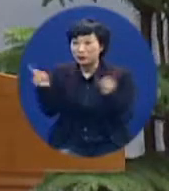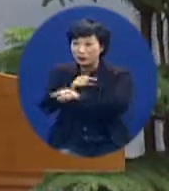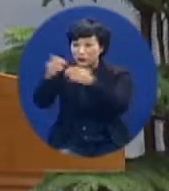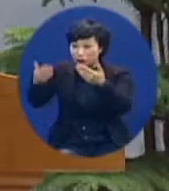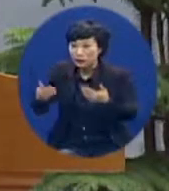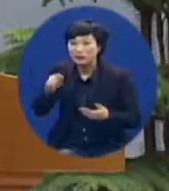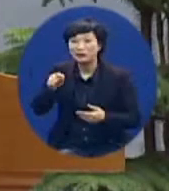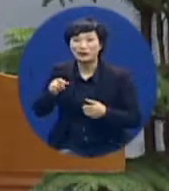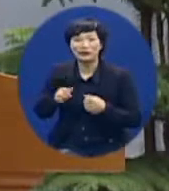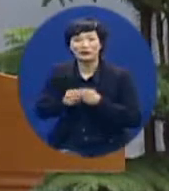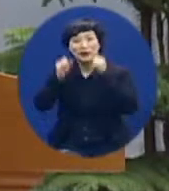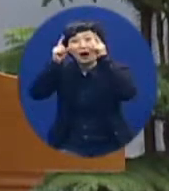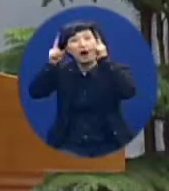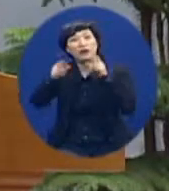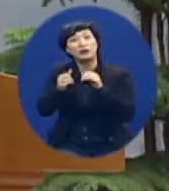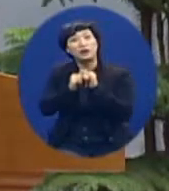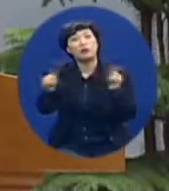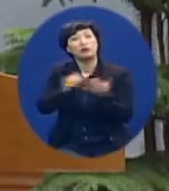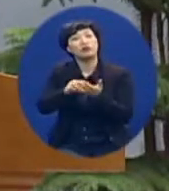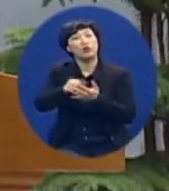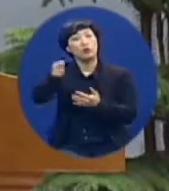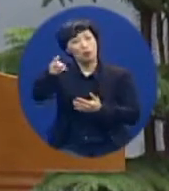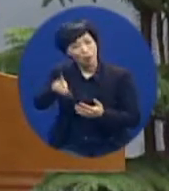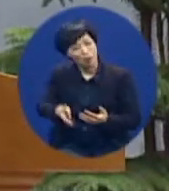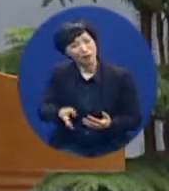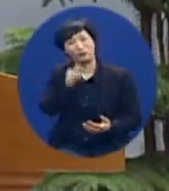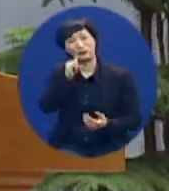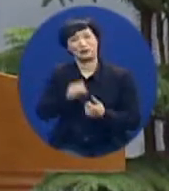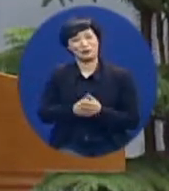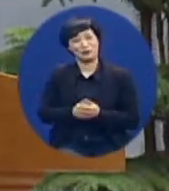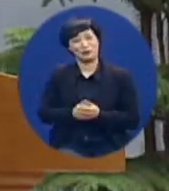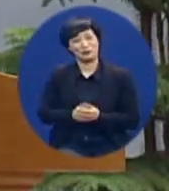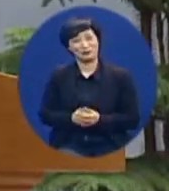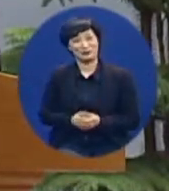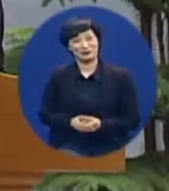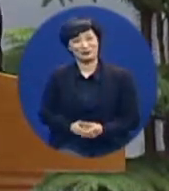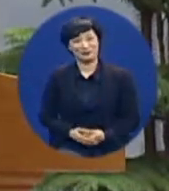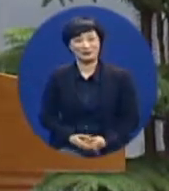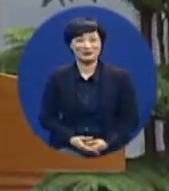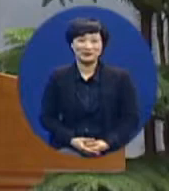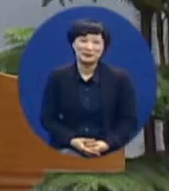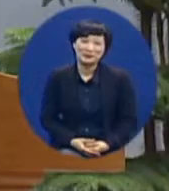members confessed like that? 하나 둘이던가. 예.